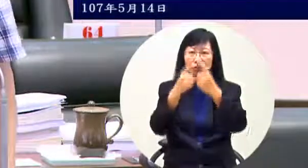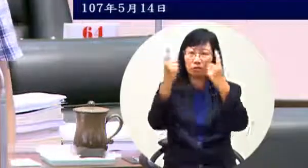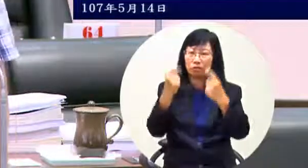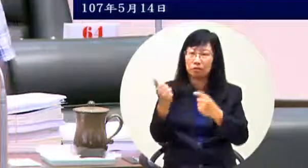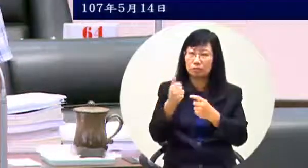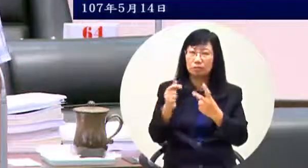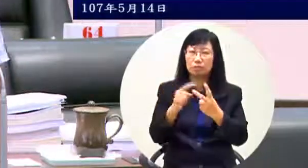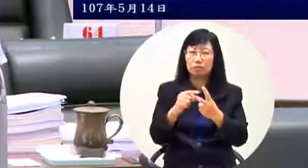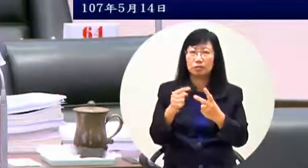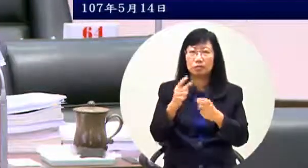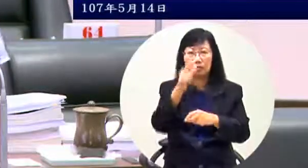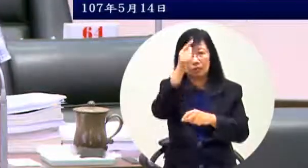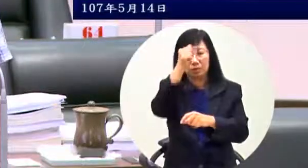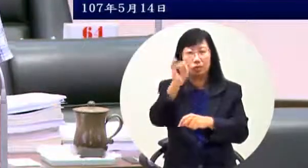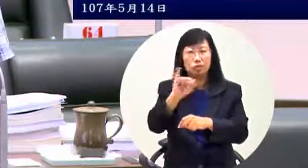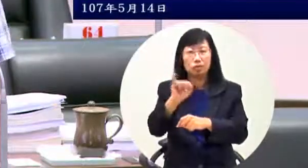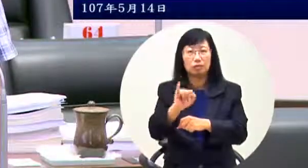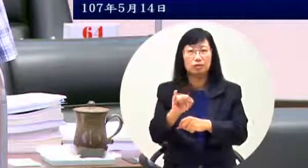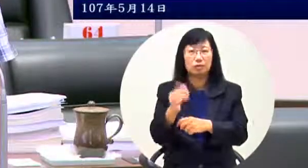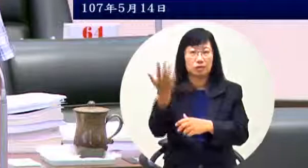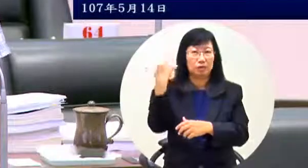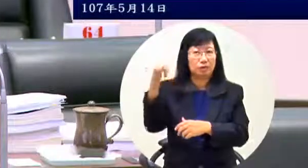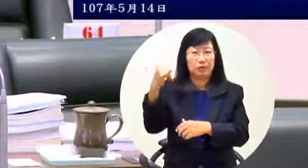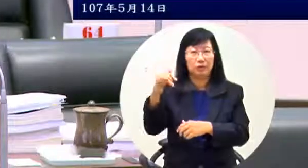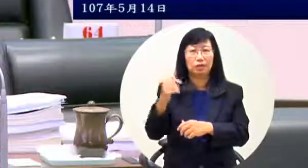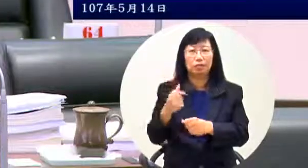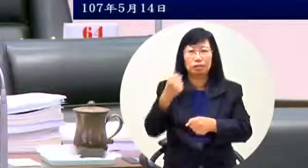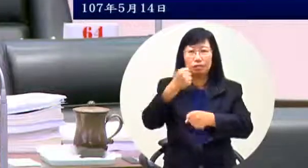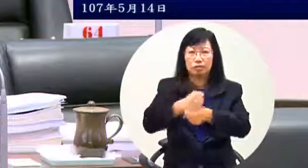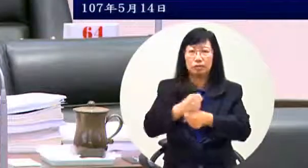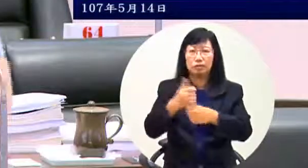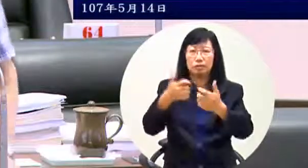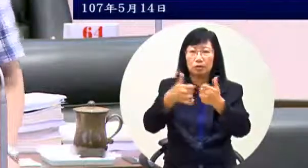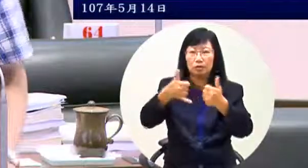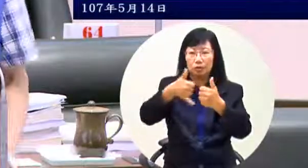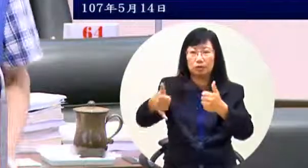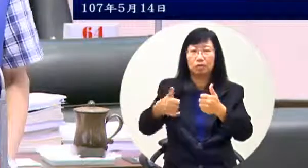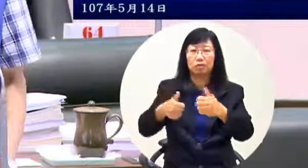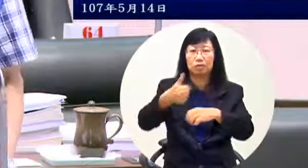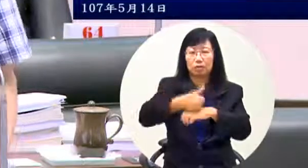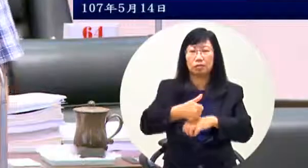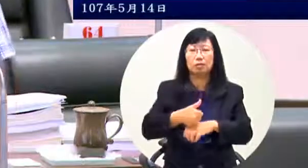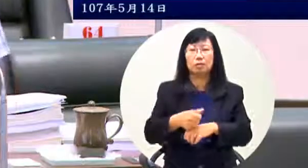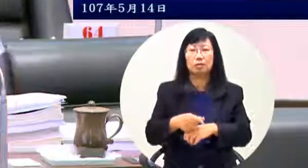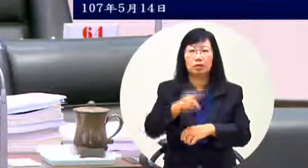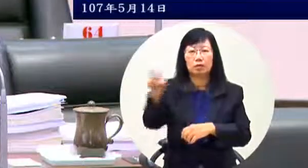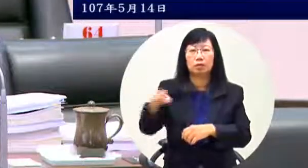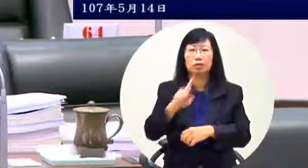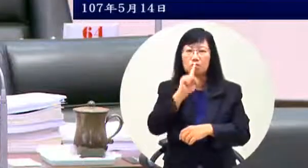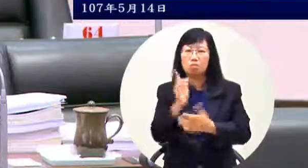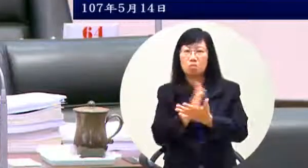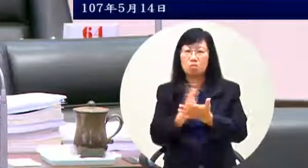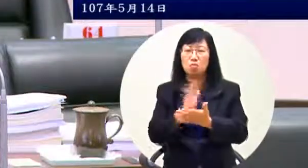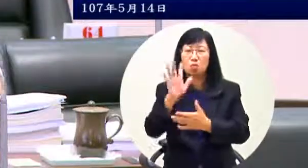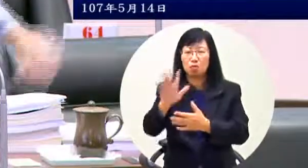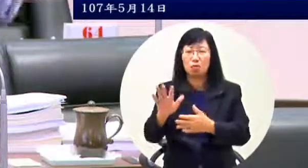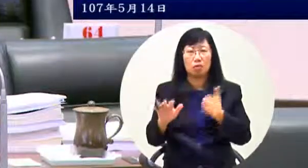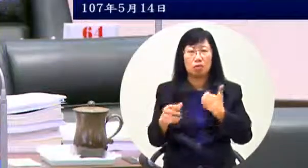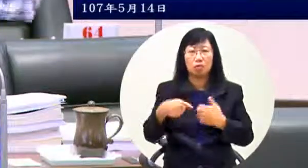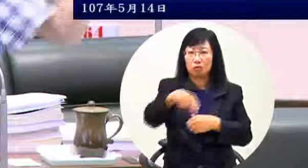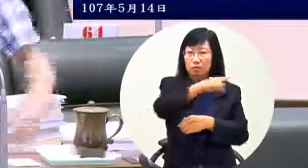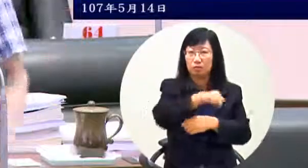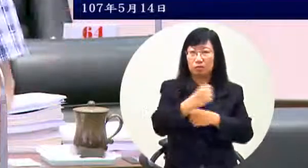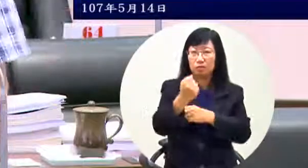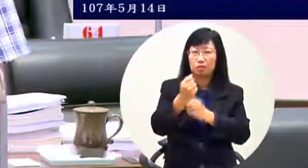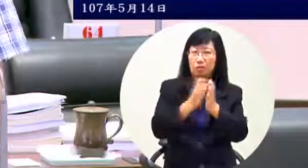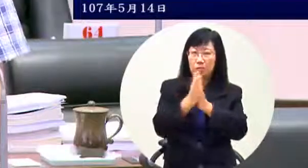还袂做到议员，就开始伫遐乌白骗想，都唔知阮争取偌久。同样的铁路地下化嘛，争取20几栋，甚至